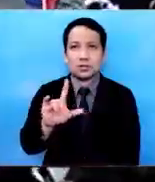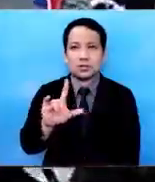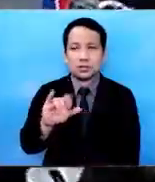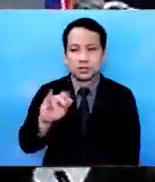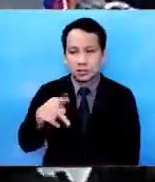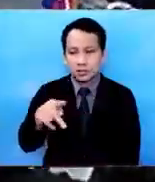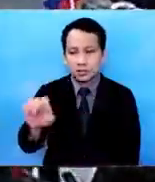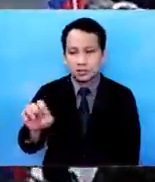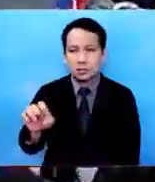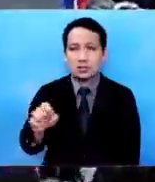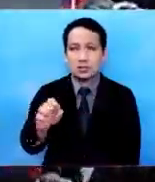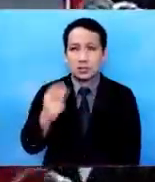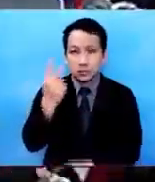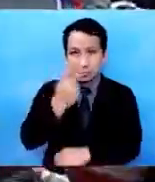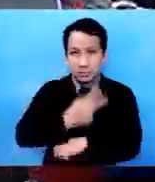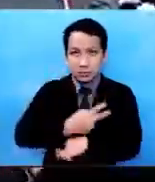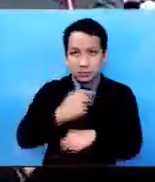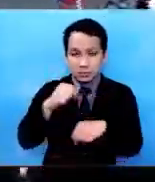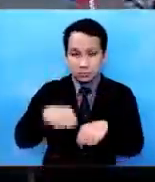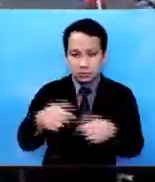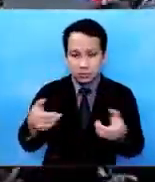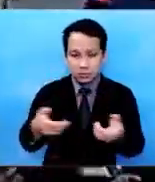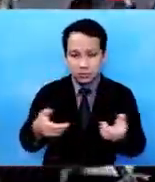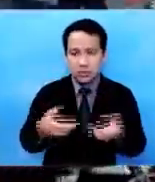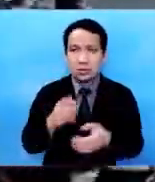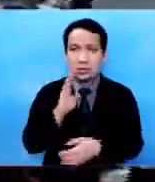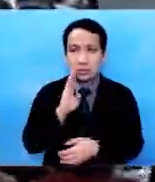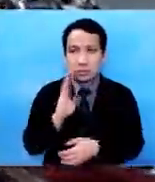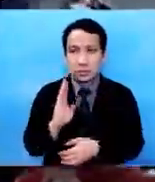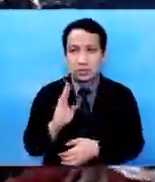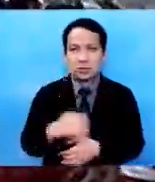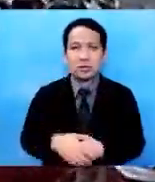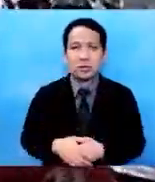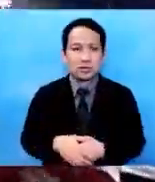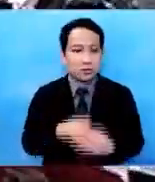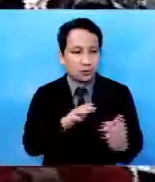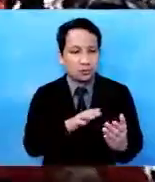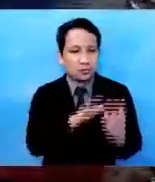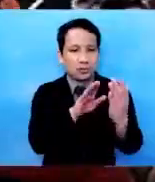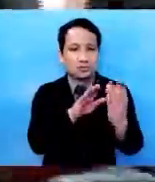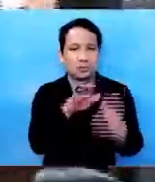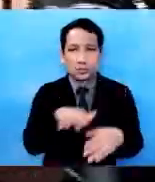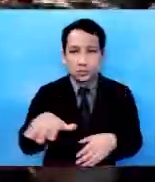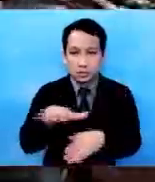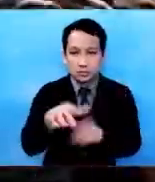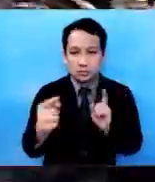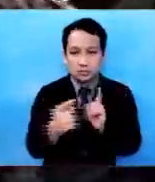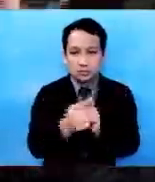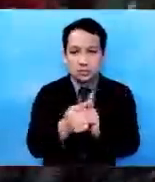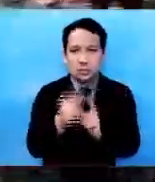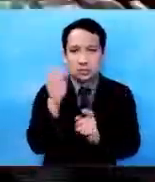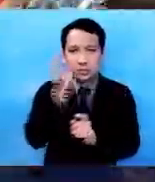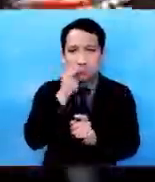Day 2 ni Pangulong Bongbong Marcos dito sa Brussels, Belgium, humarap siya sa Filipino community.